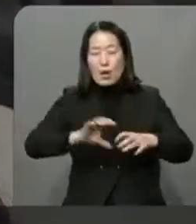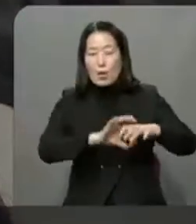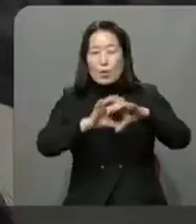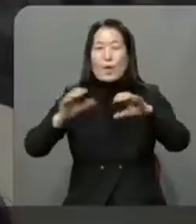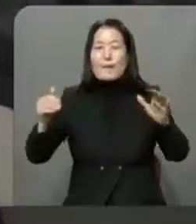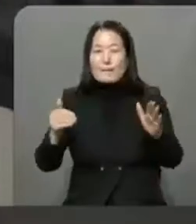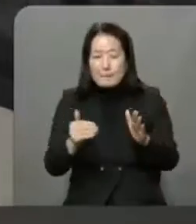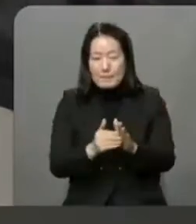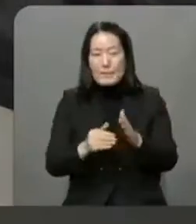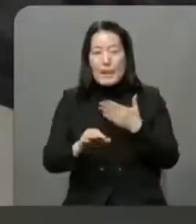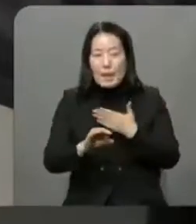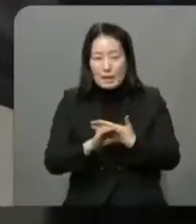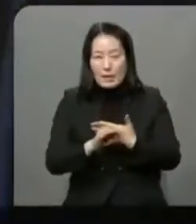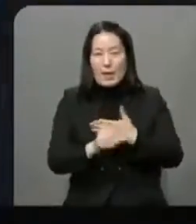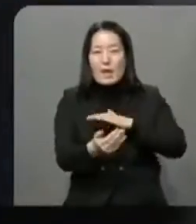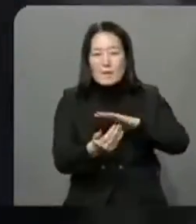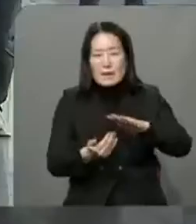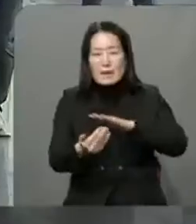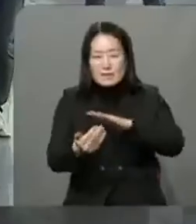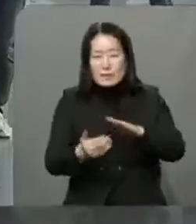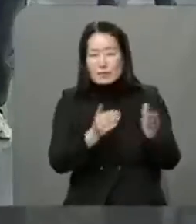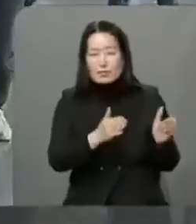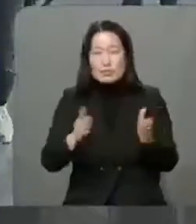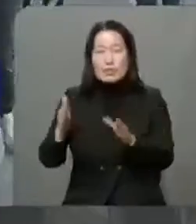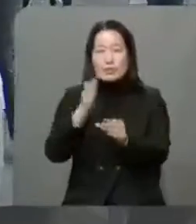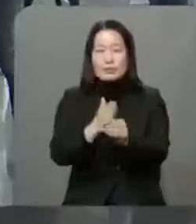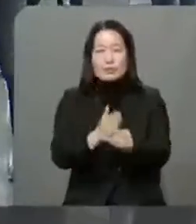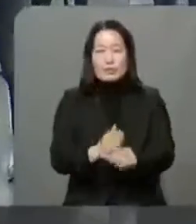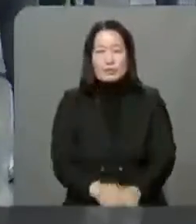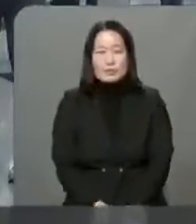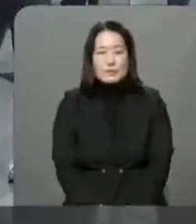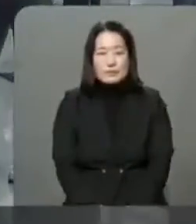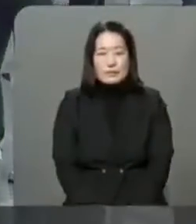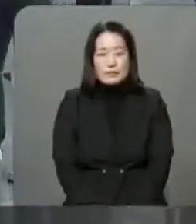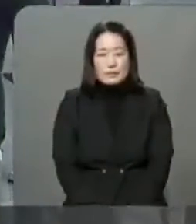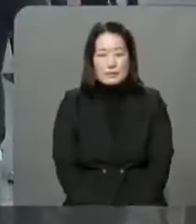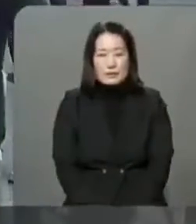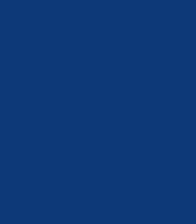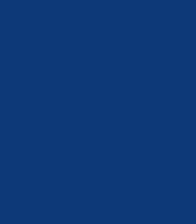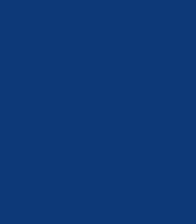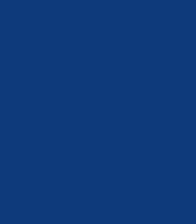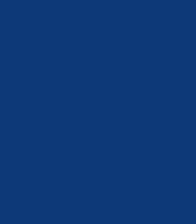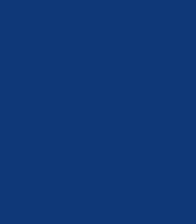이후 관광에 대비할 방침입니다. KBS 뉴스 강규엽입니다.